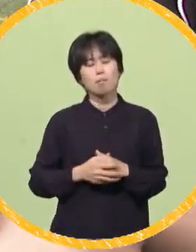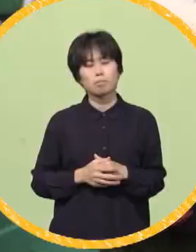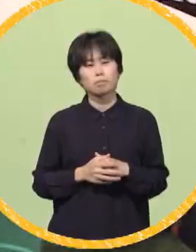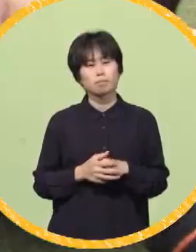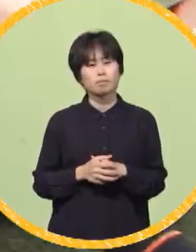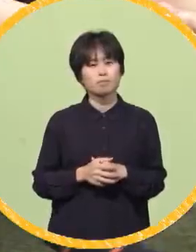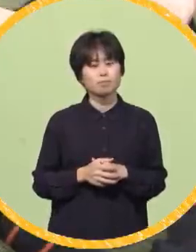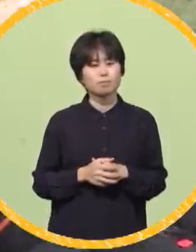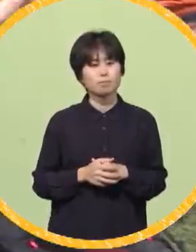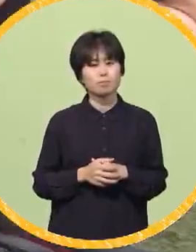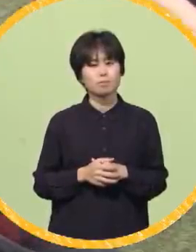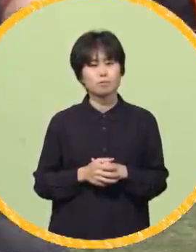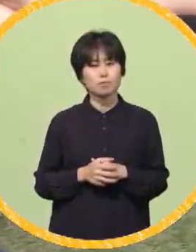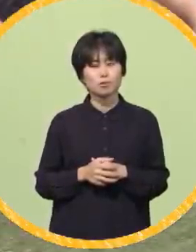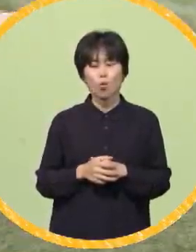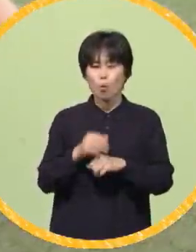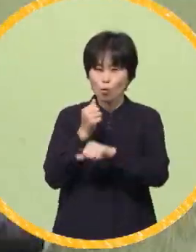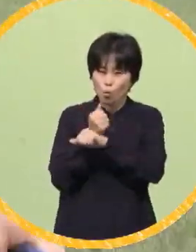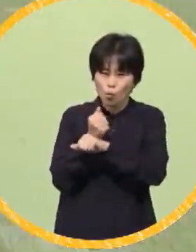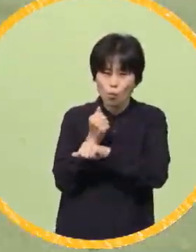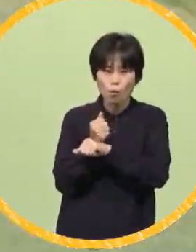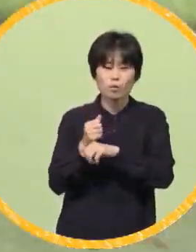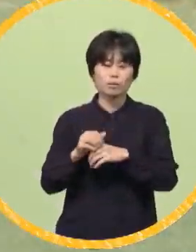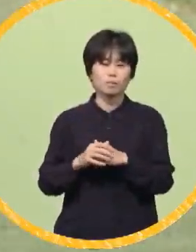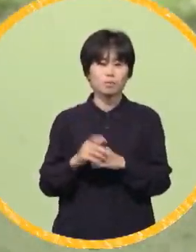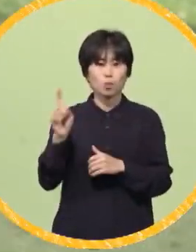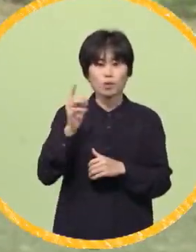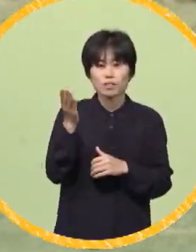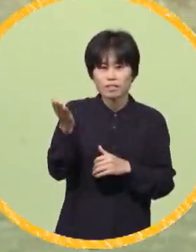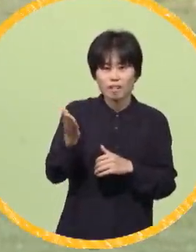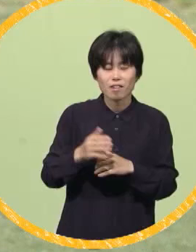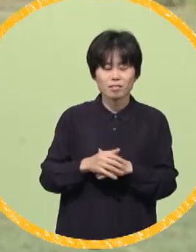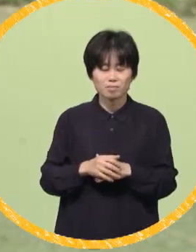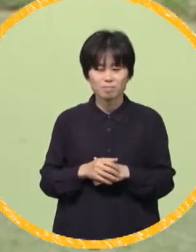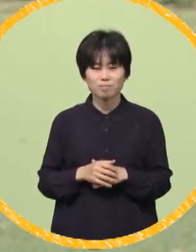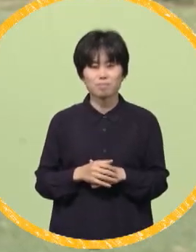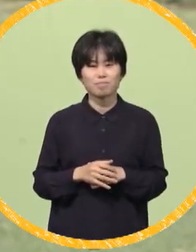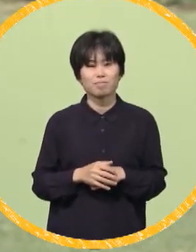ど、 はい、うん、落合さんお疲れ様です、 お疲れ様でした、 どうでしたか今日、